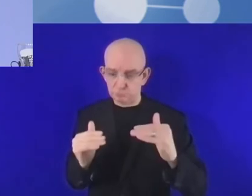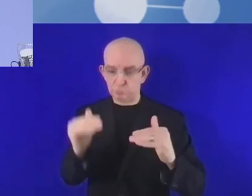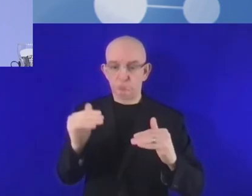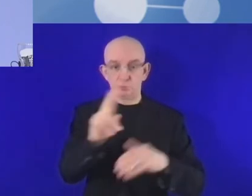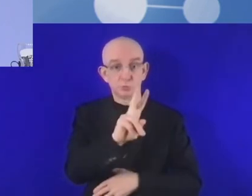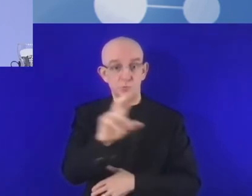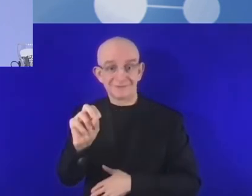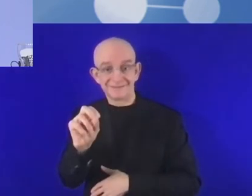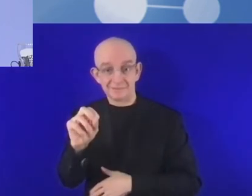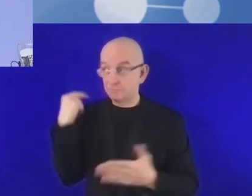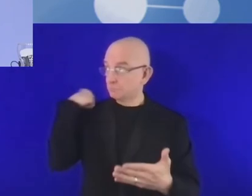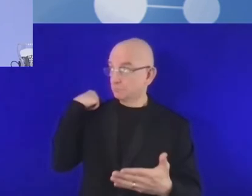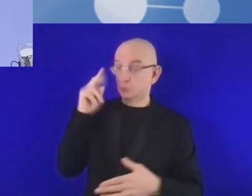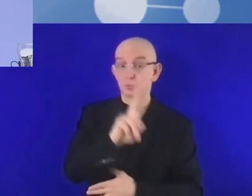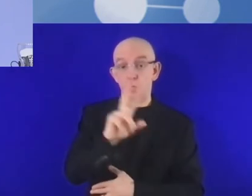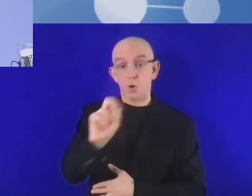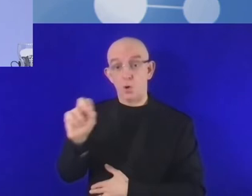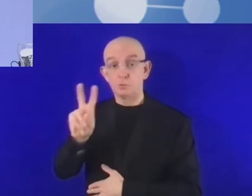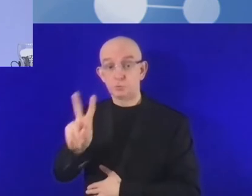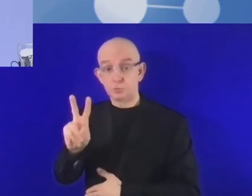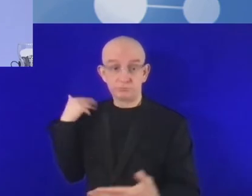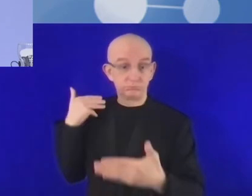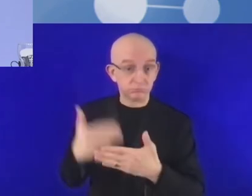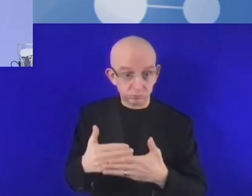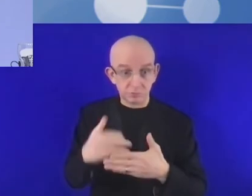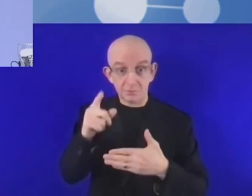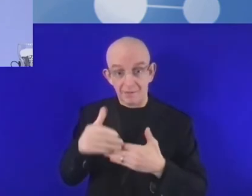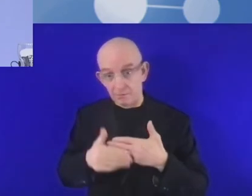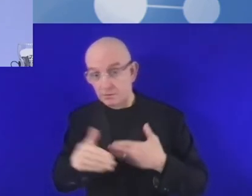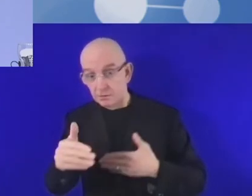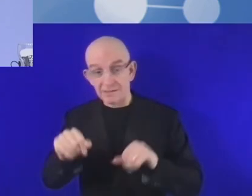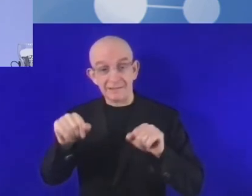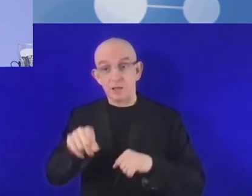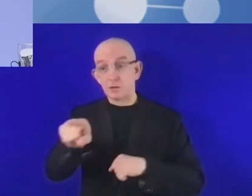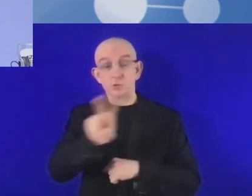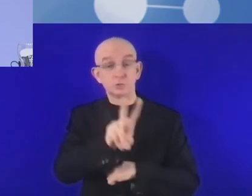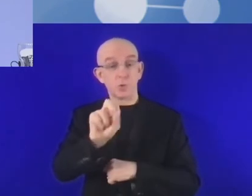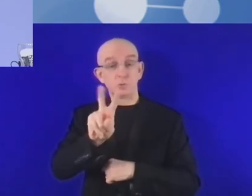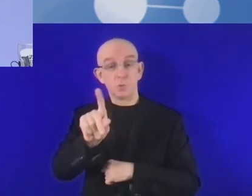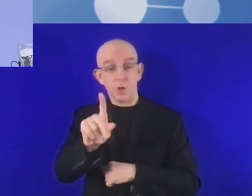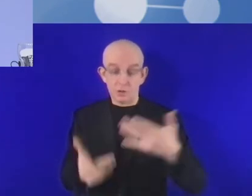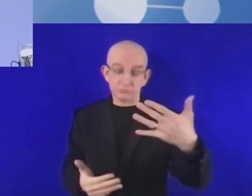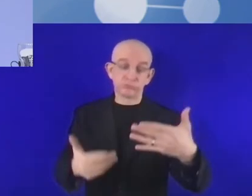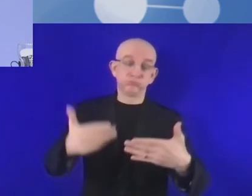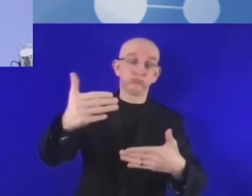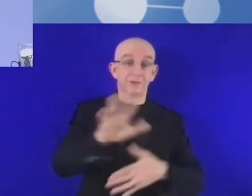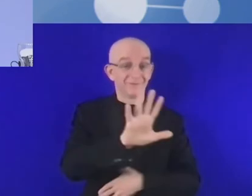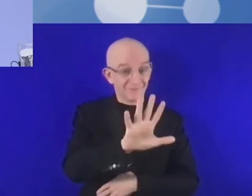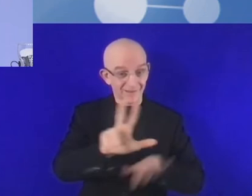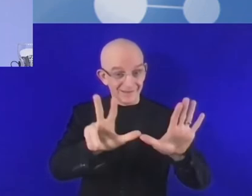这方面有很大的增长，这方面的投资可以达到